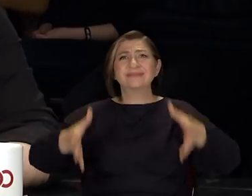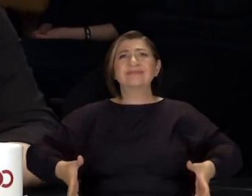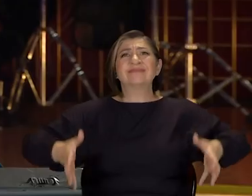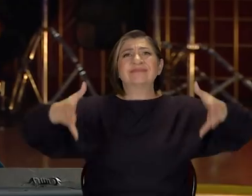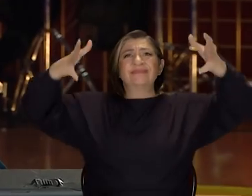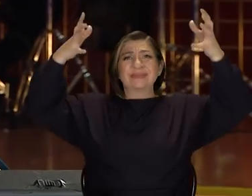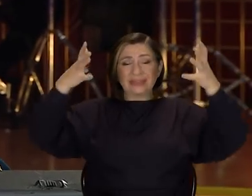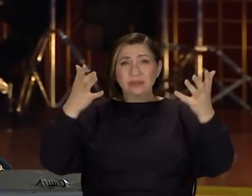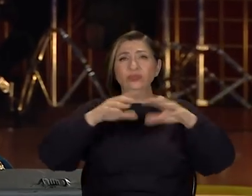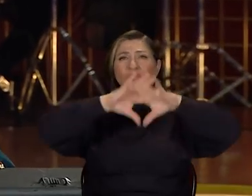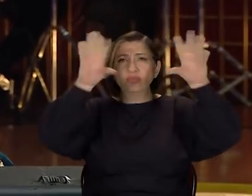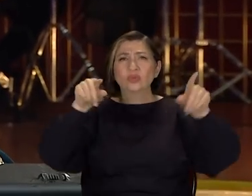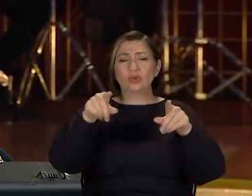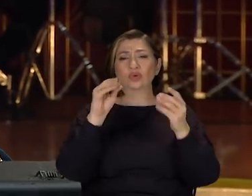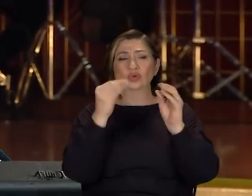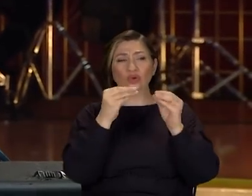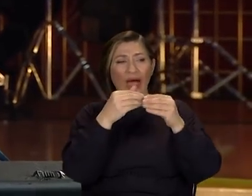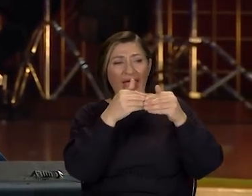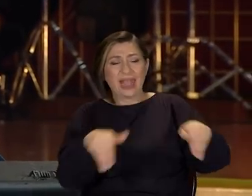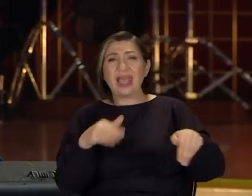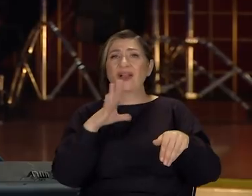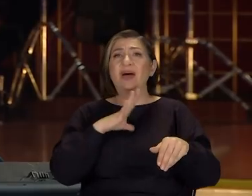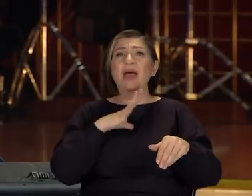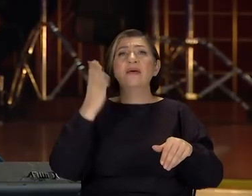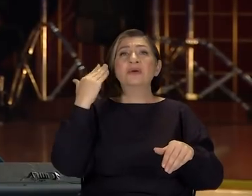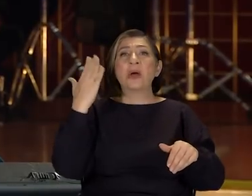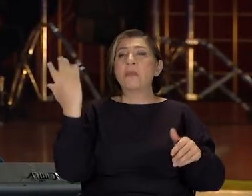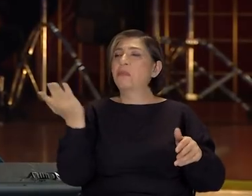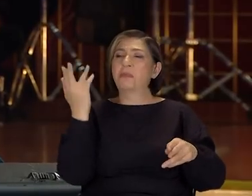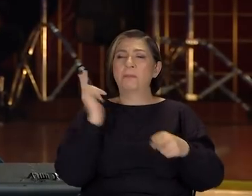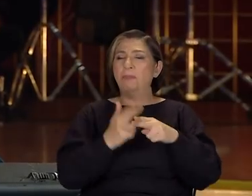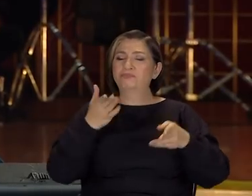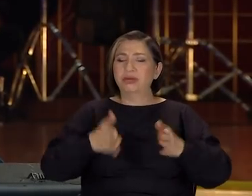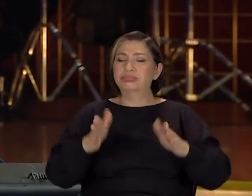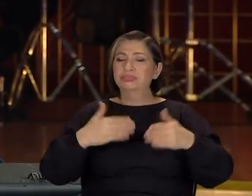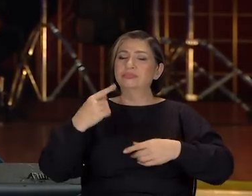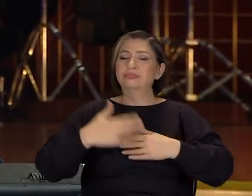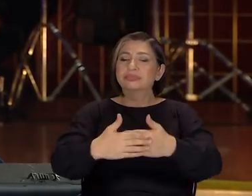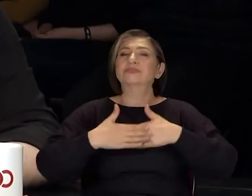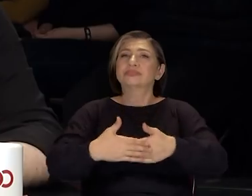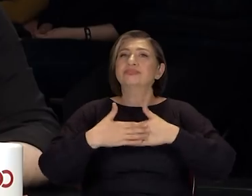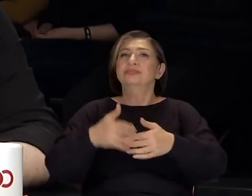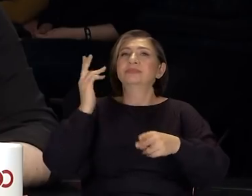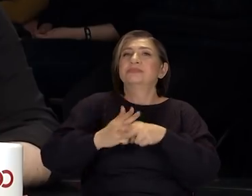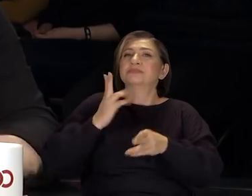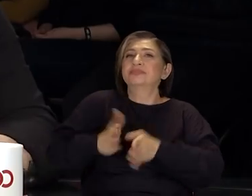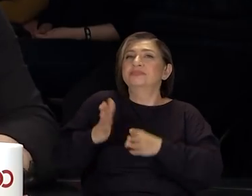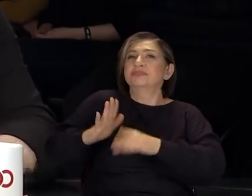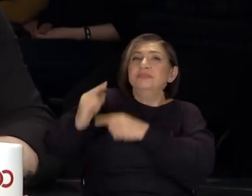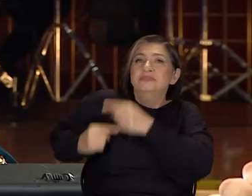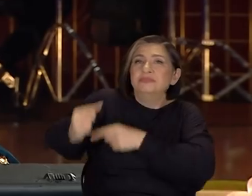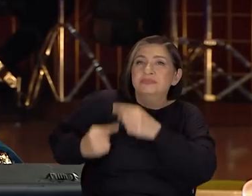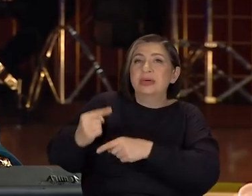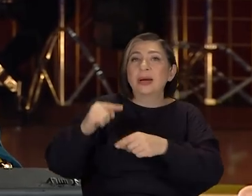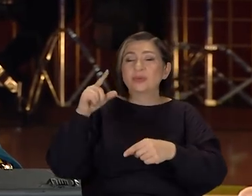bunlar çocuğa engelliyor. Eskiden ne biçim patır patır eski doğuyorduk. Şimdi öyle değil.